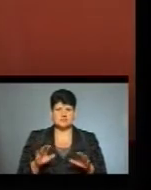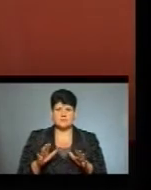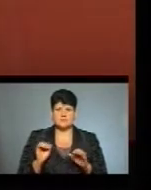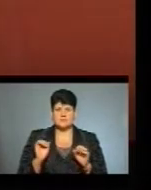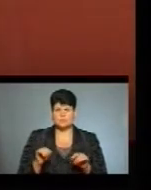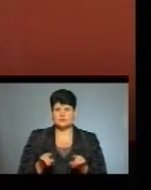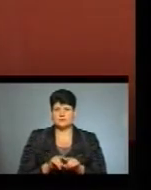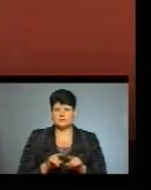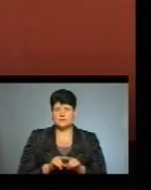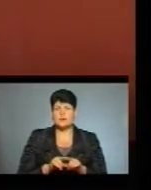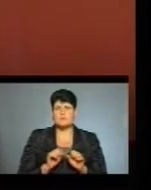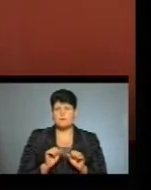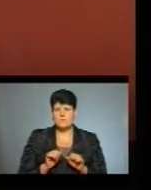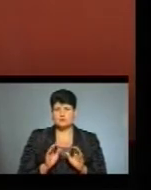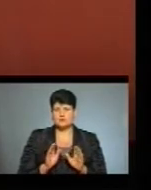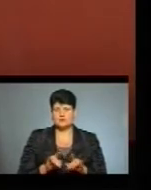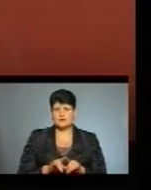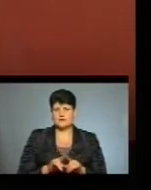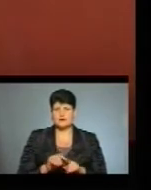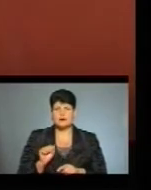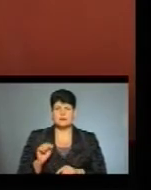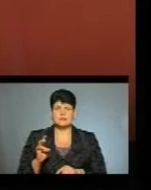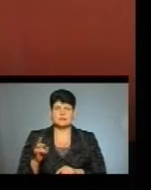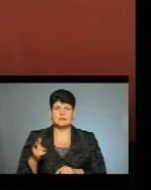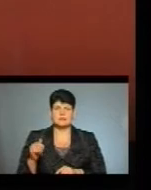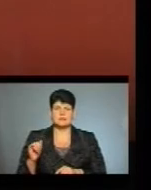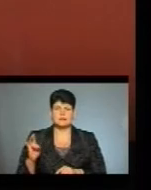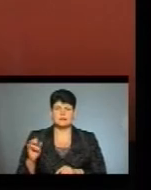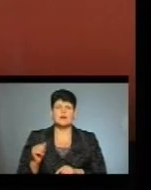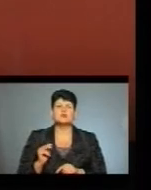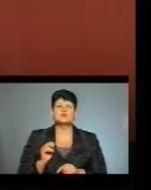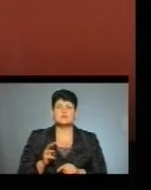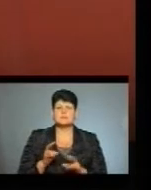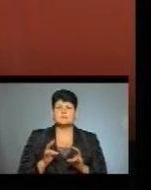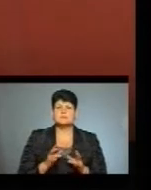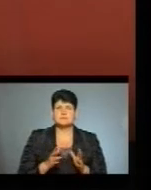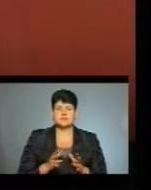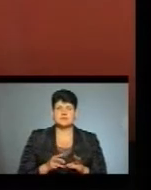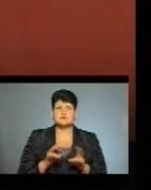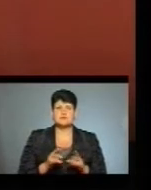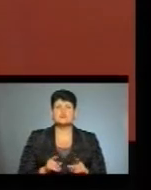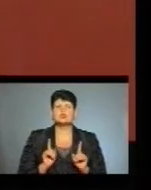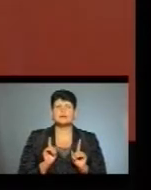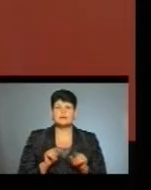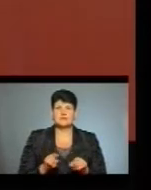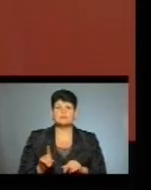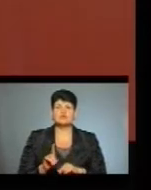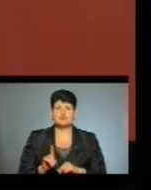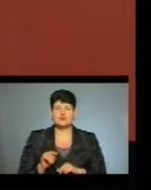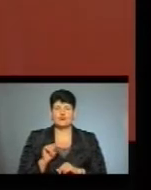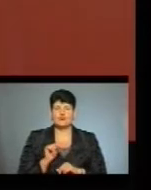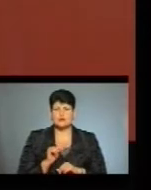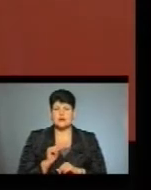класична форма дифтерії може протікати так, як звичайна ангіна. Чи вона небезпечна? Небезпечна вона тим, що вона